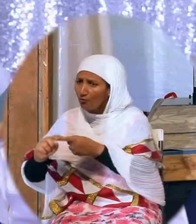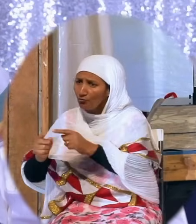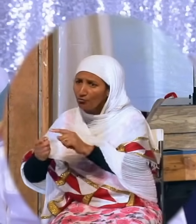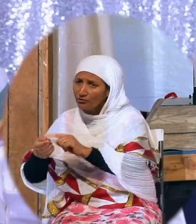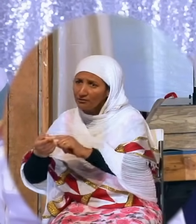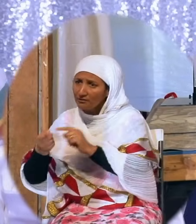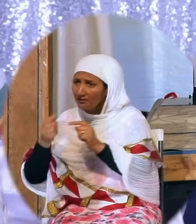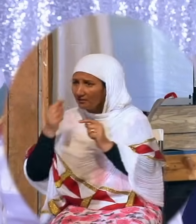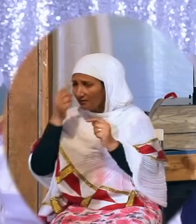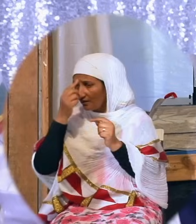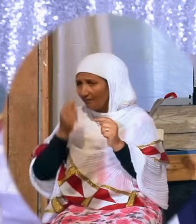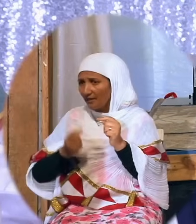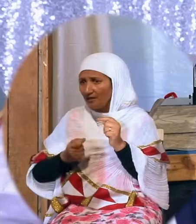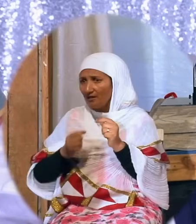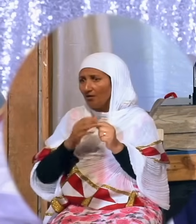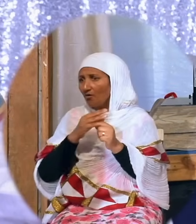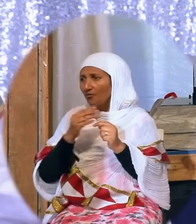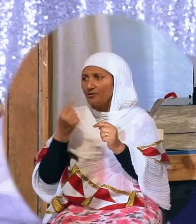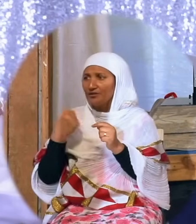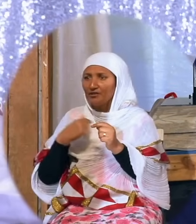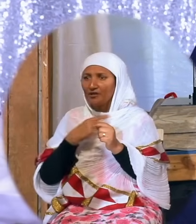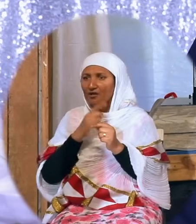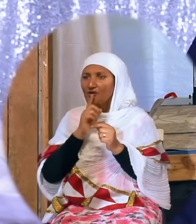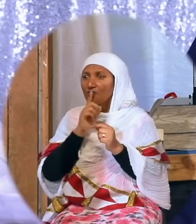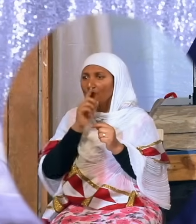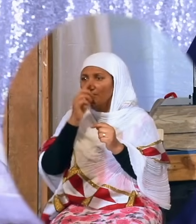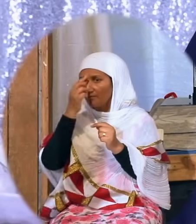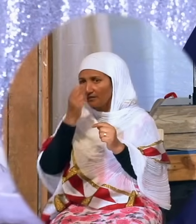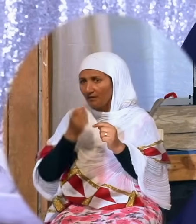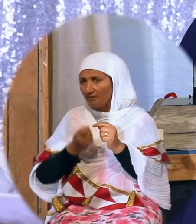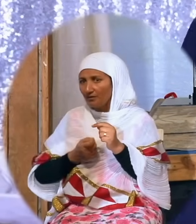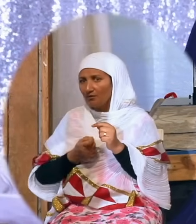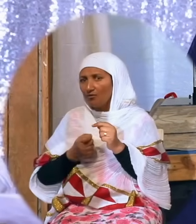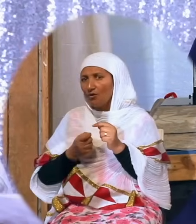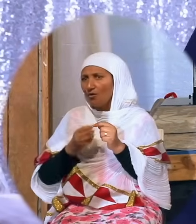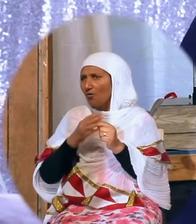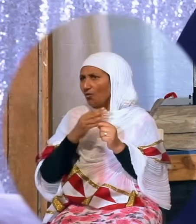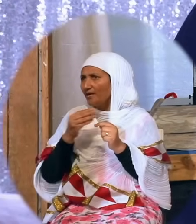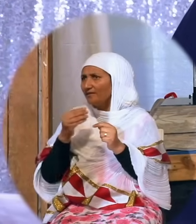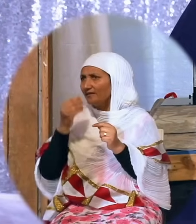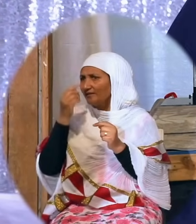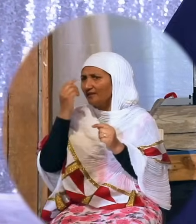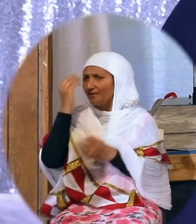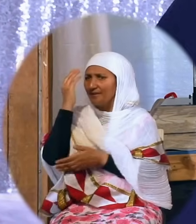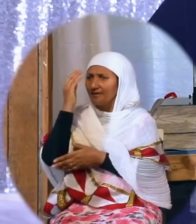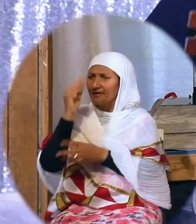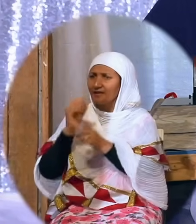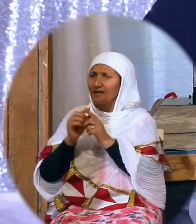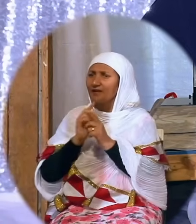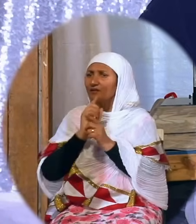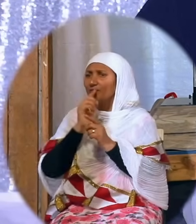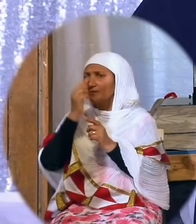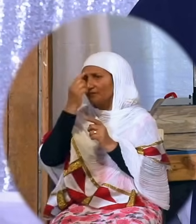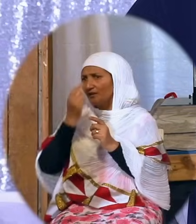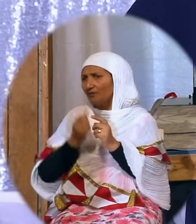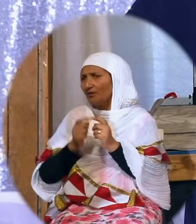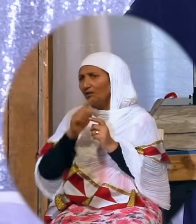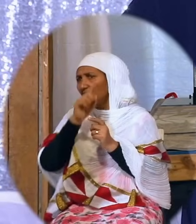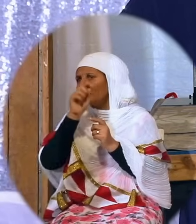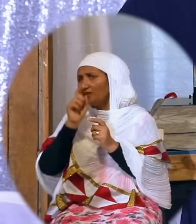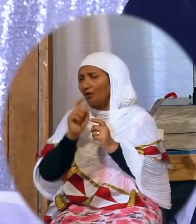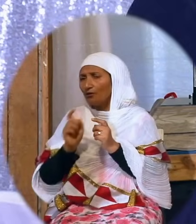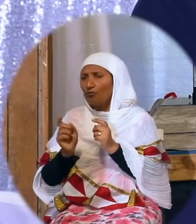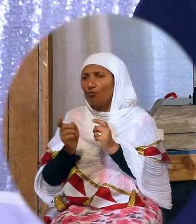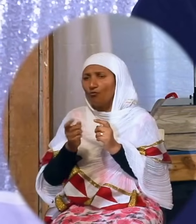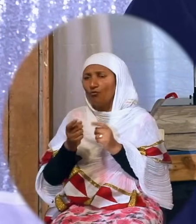ታምናለህ ወይም ሚዲያ ነው የምታምነው ወይ ያነበብከው ነው የምታምነው ወይስ የእግዚአብሔርን ቃል ነው የምታምነው ጥያቄው ነው ይመጣል